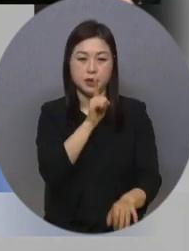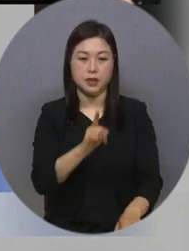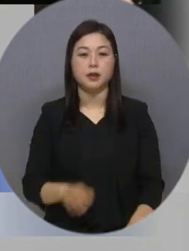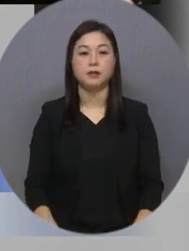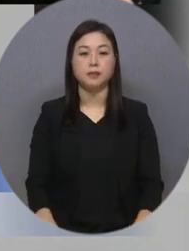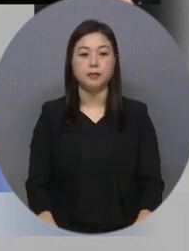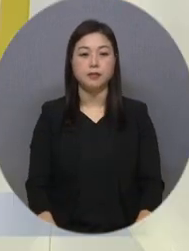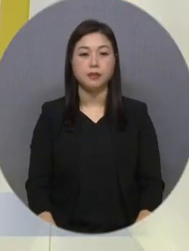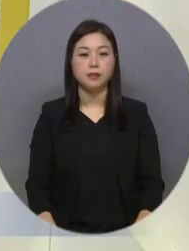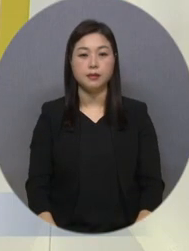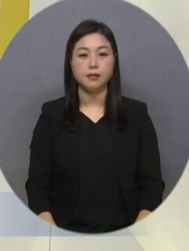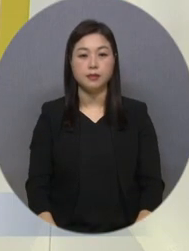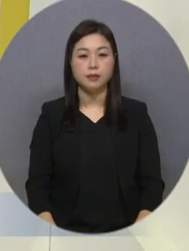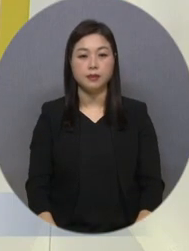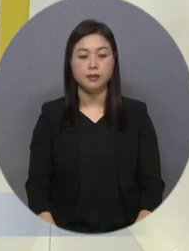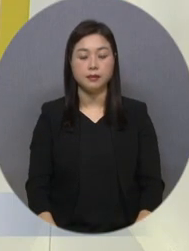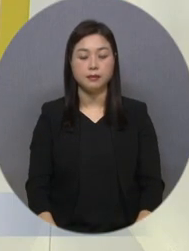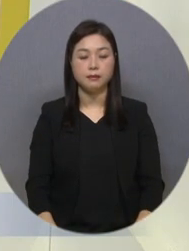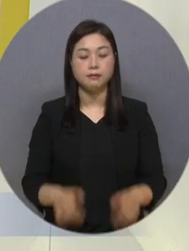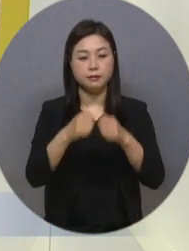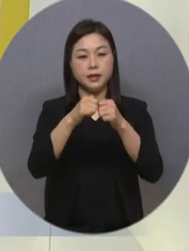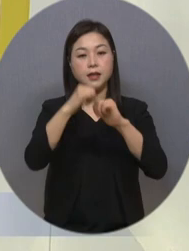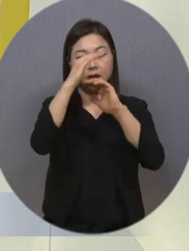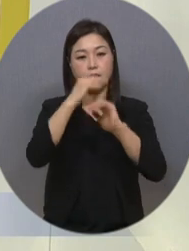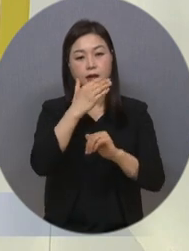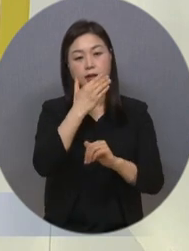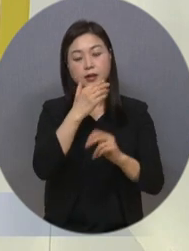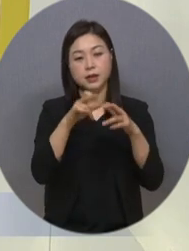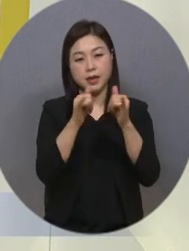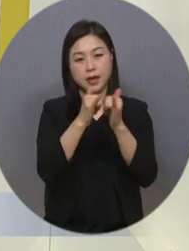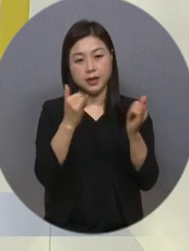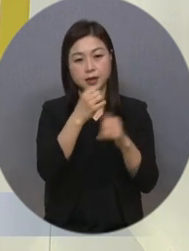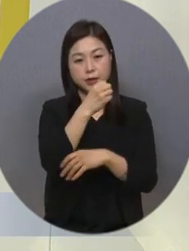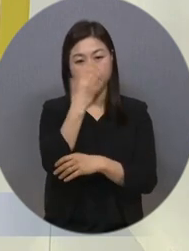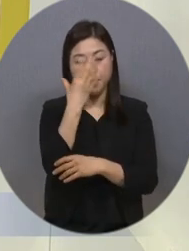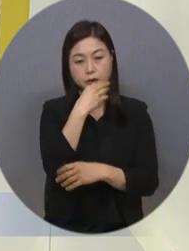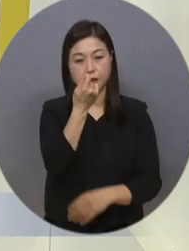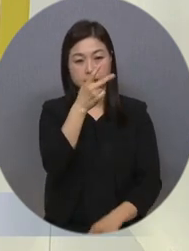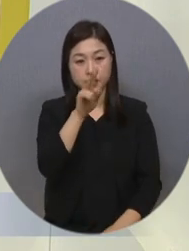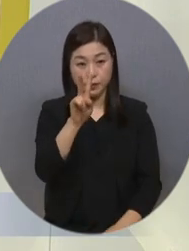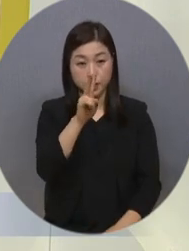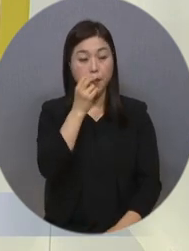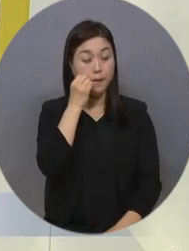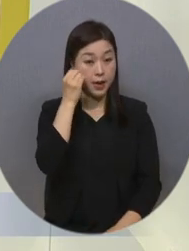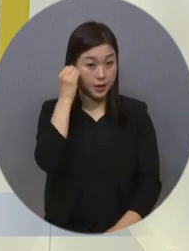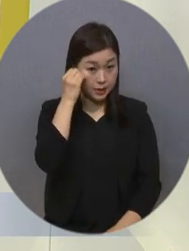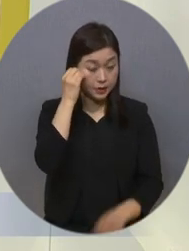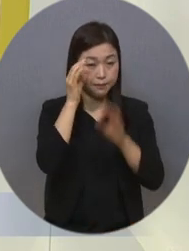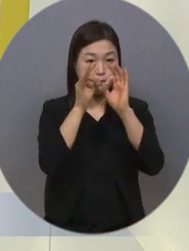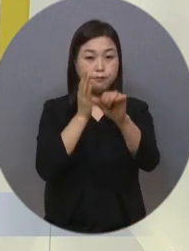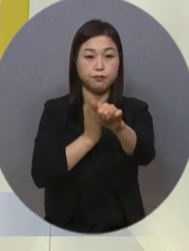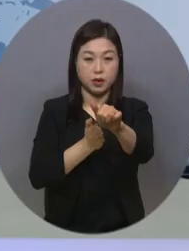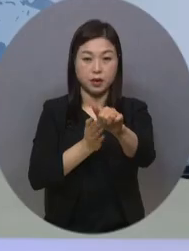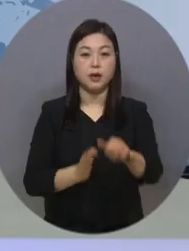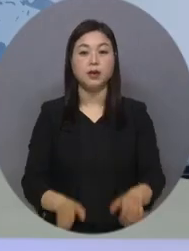밝혔습니다. 더 자세한 뉴스는 장애인신문과 웰페어뉴스 홈페이지를 통해 확인할 수 있습니다.